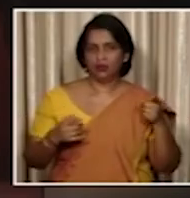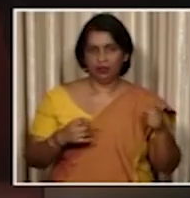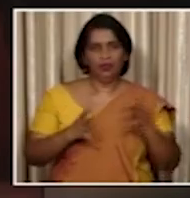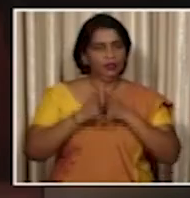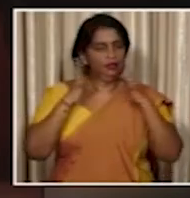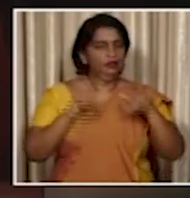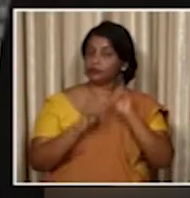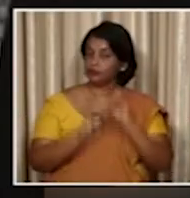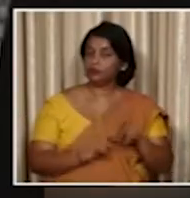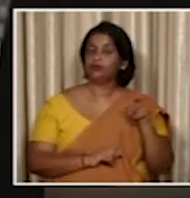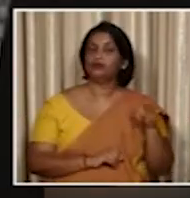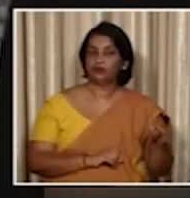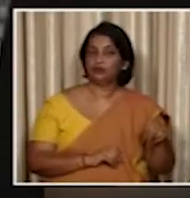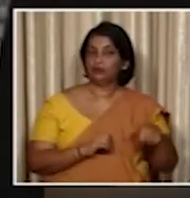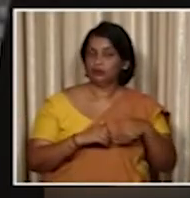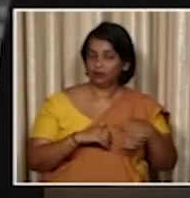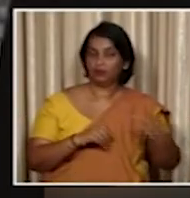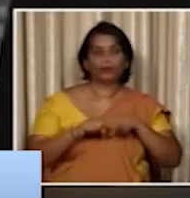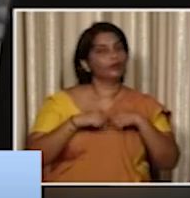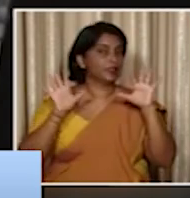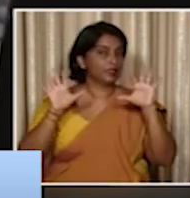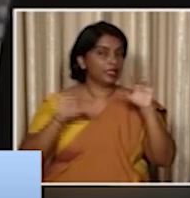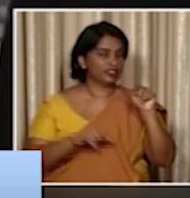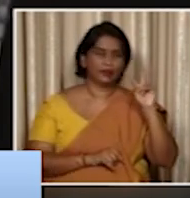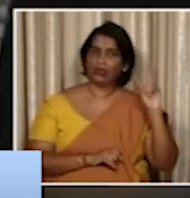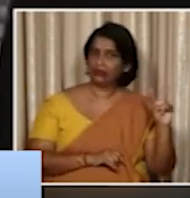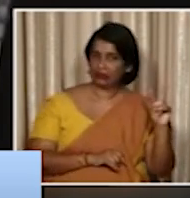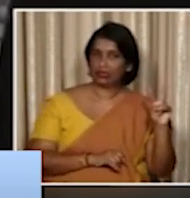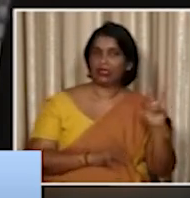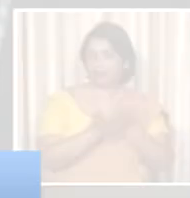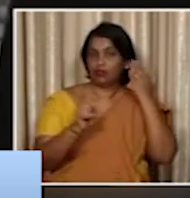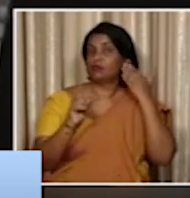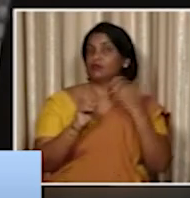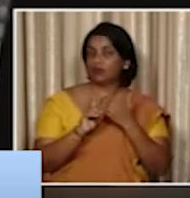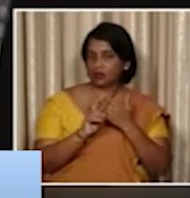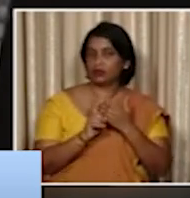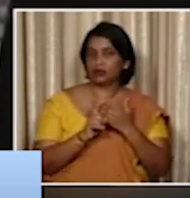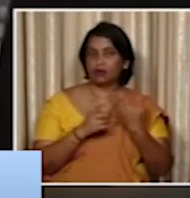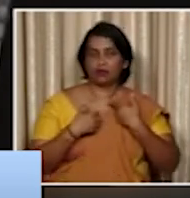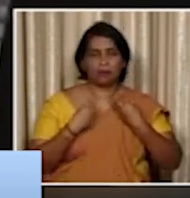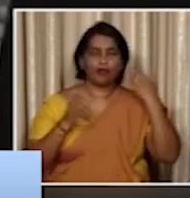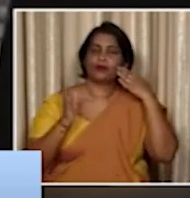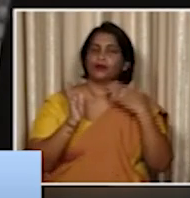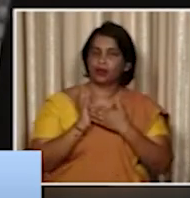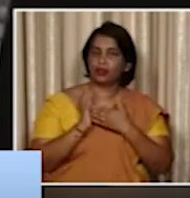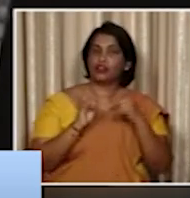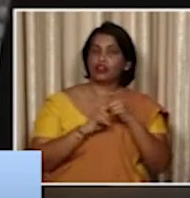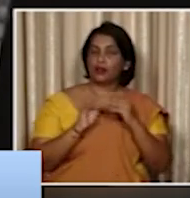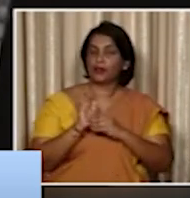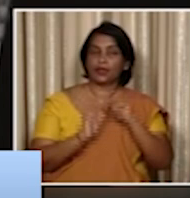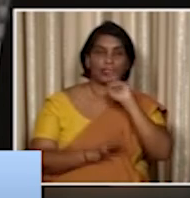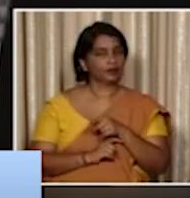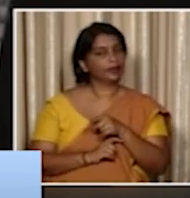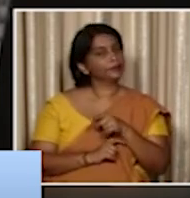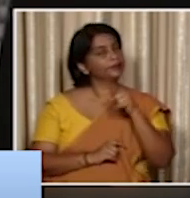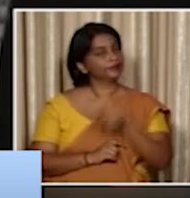බොහෝ පාර්ශ්වයන් පෙන්වා දෙලා. දැනට මේ සමාගම ලබා දීලා තියෙනවා ඒ කියන්නේ එක්ස්ප්‍රෙස් පර්ල් නෞකාව වෙනුවෙන් අපිට වෙච්ච හානි සඳහා